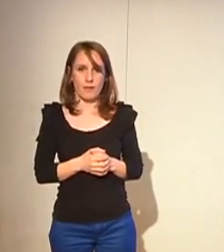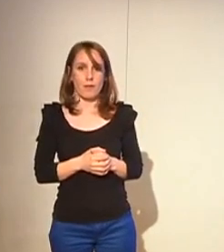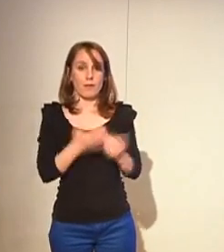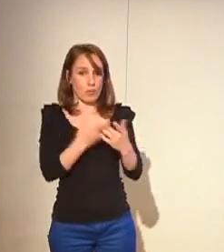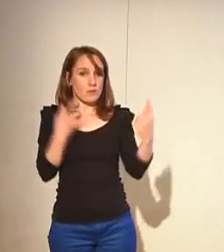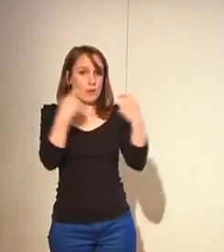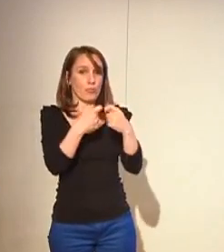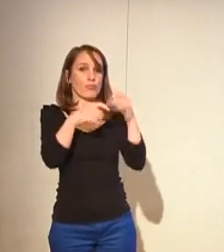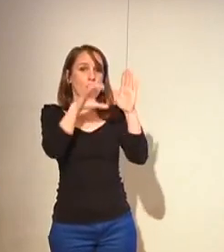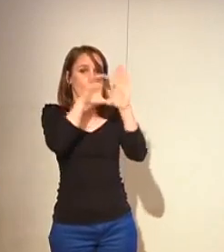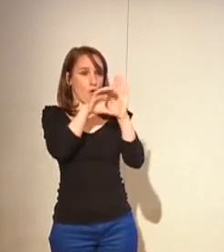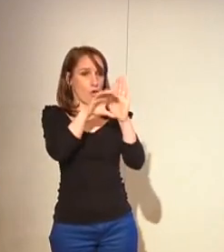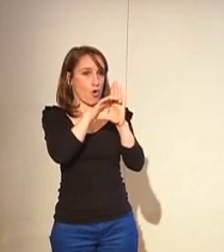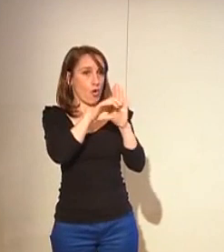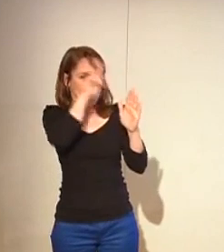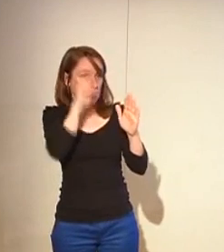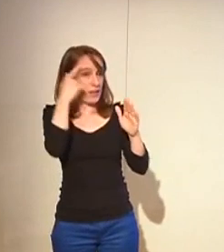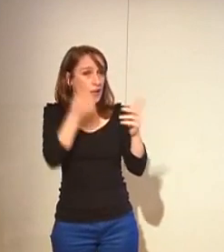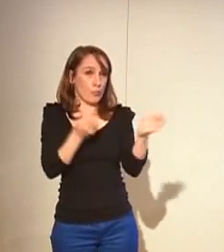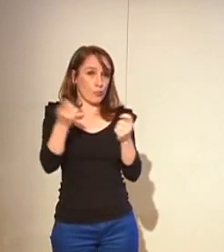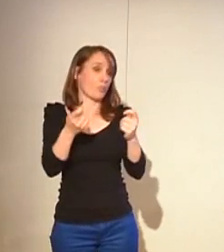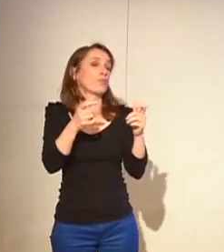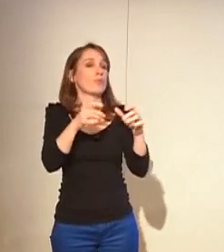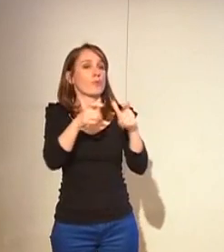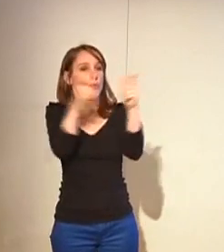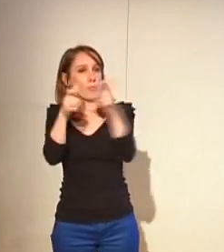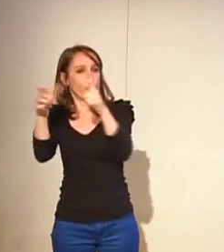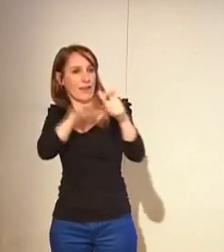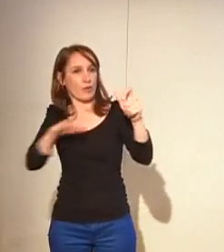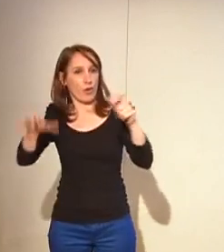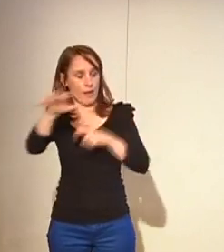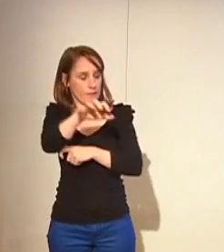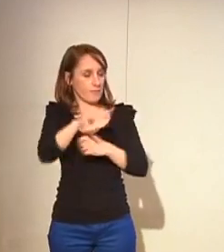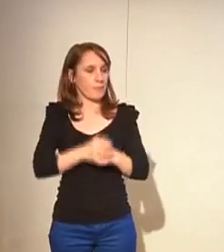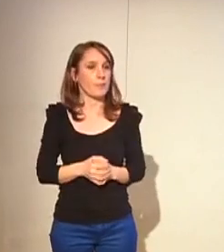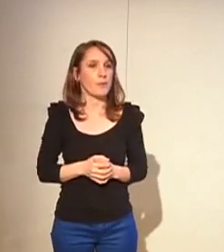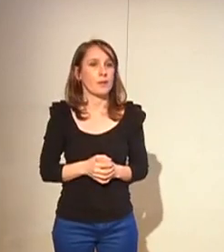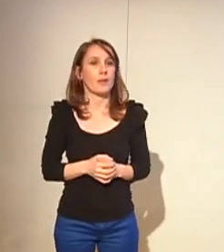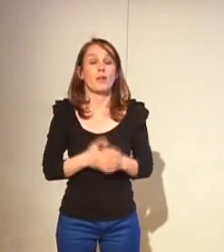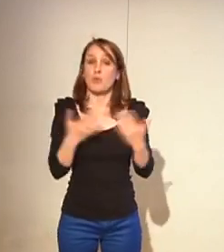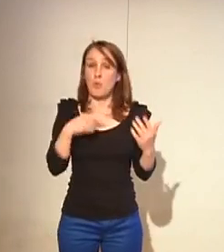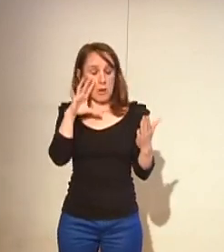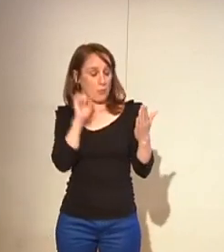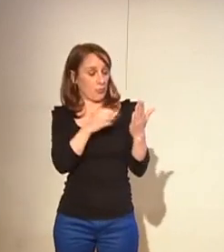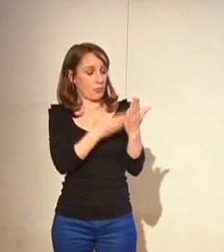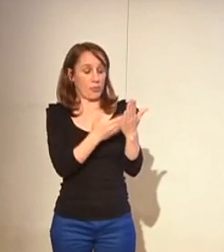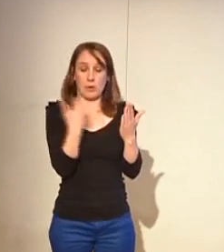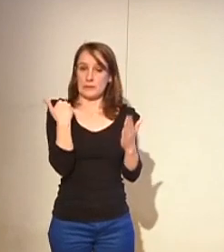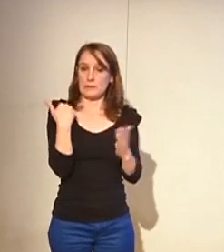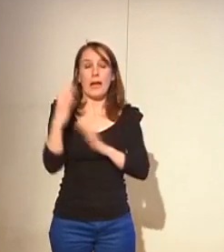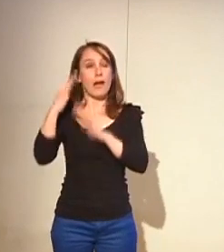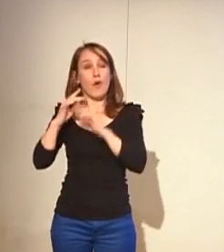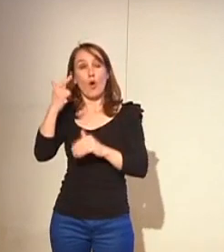cette article a été modifié entre 2008 et 2012 puisque en 2008